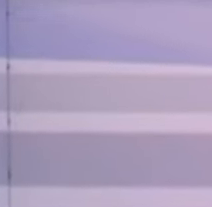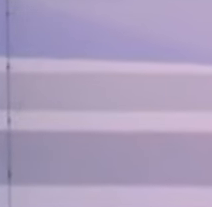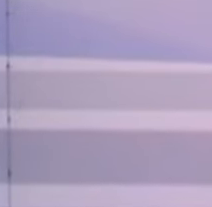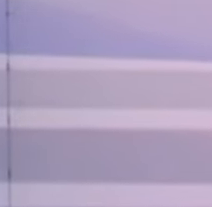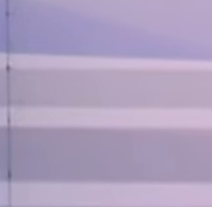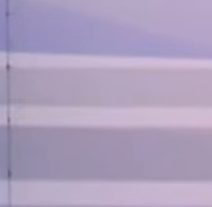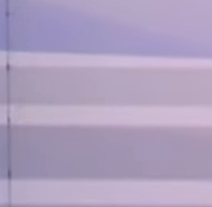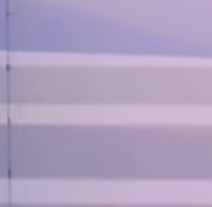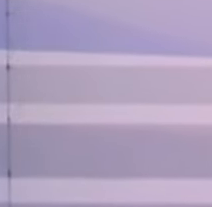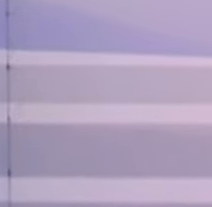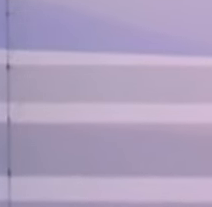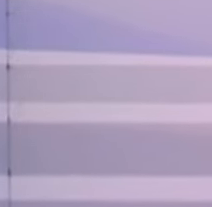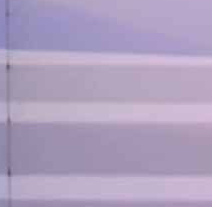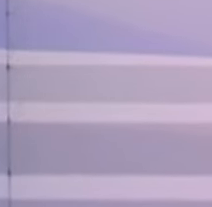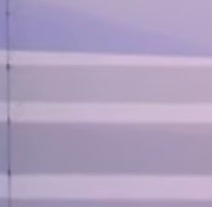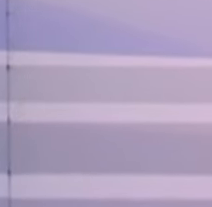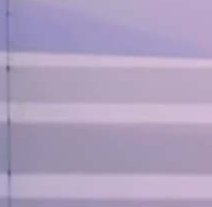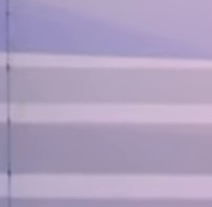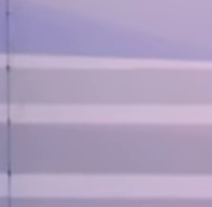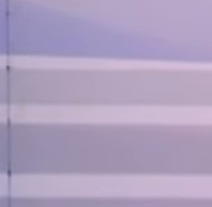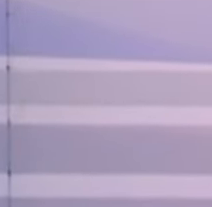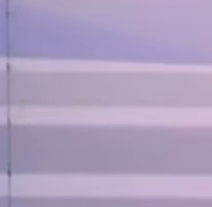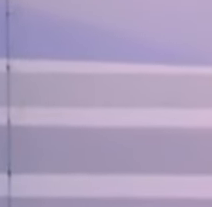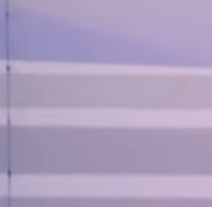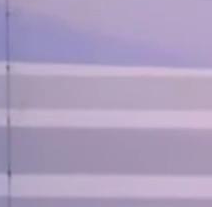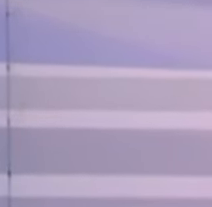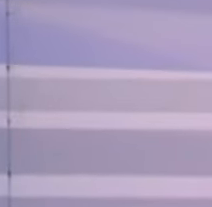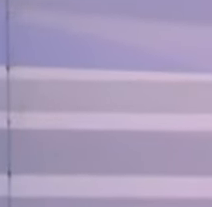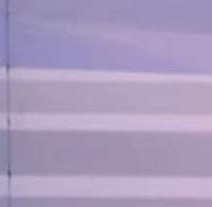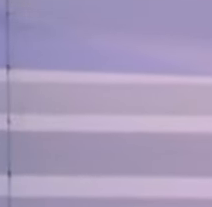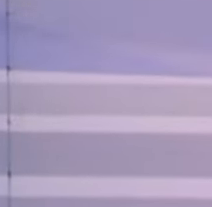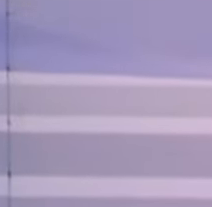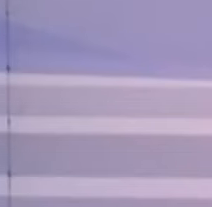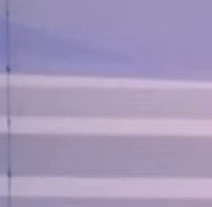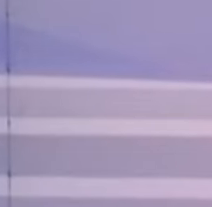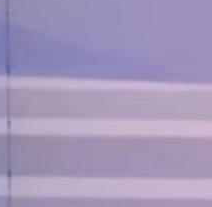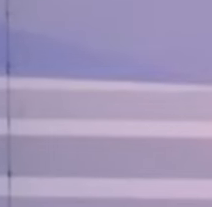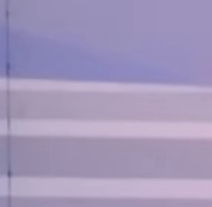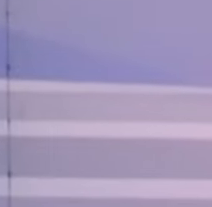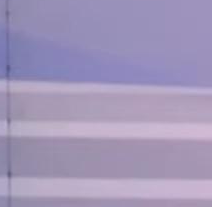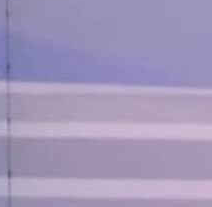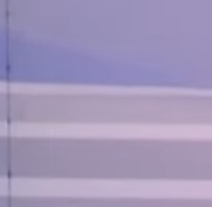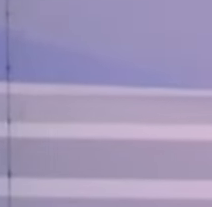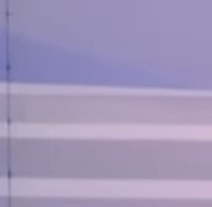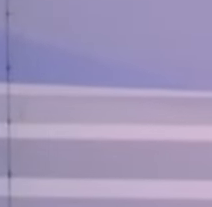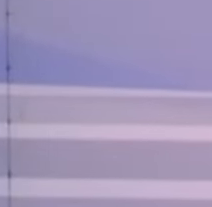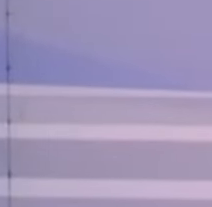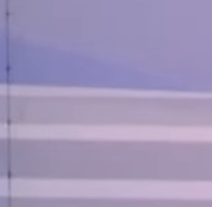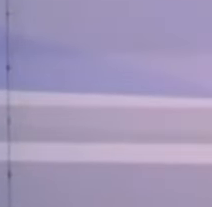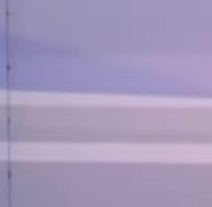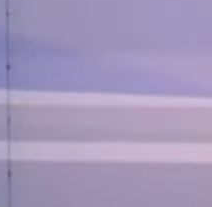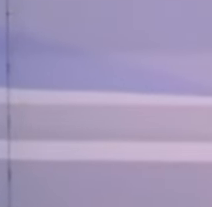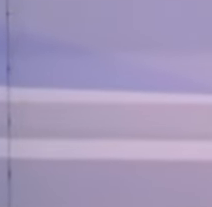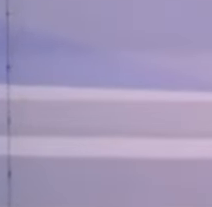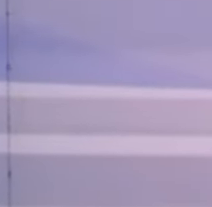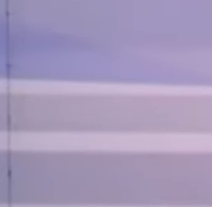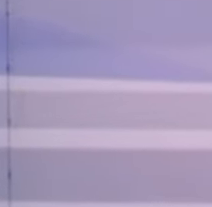Mga kapuso, patuloy na tumutok sa mga balita. Mag-subscribe sa GMA Integrated News sa YouTube. Sa mga kapuso